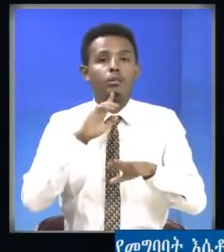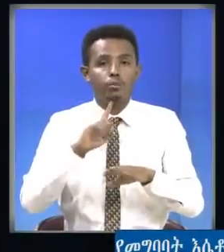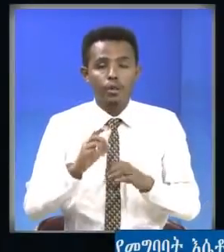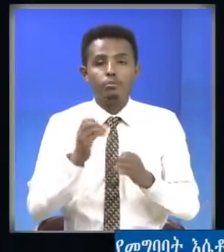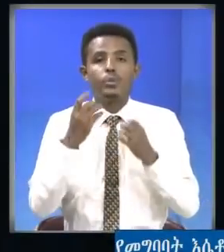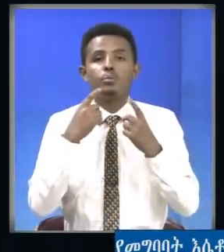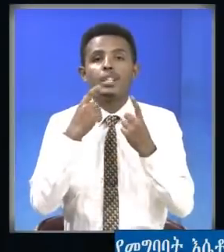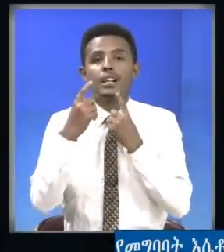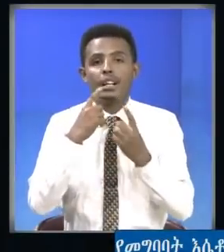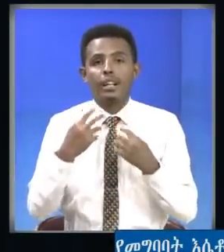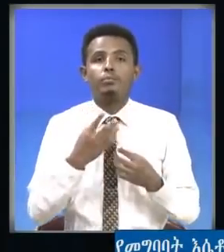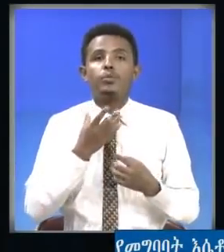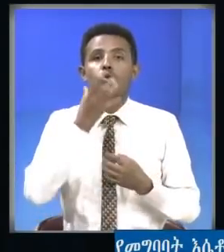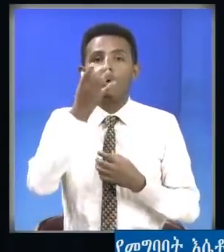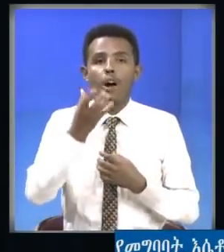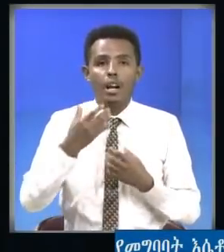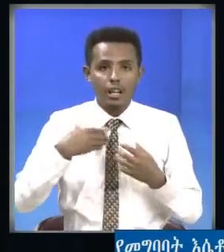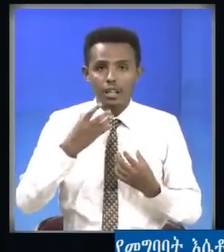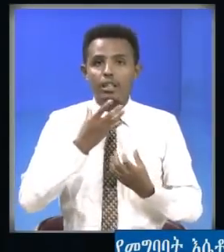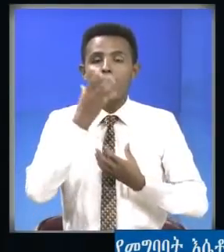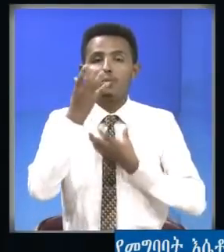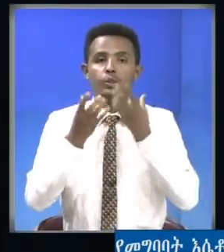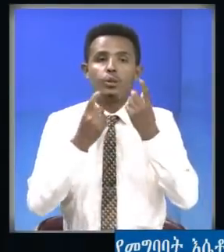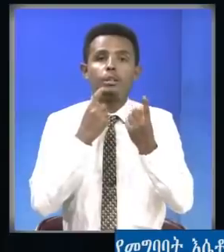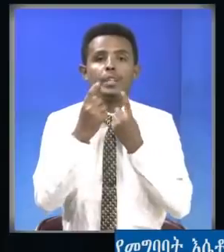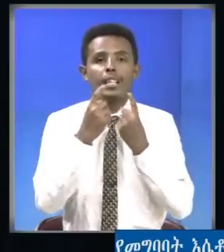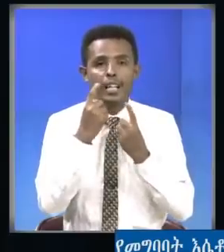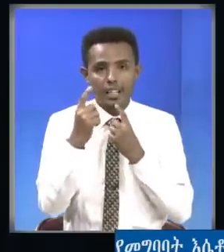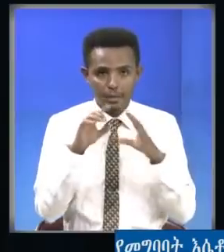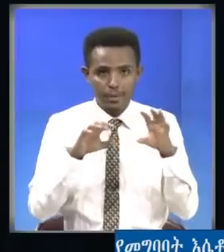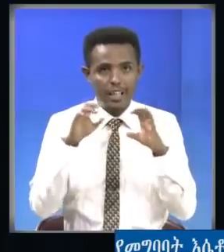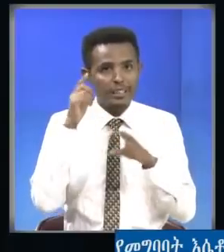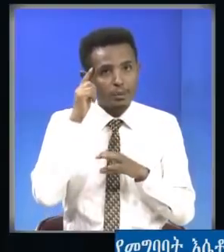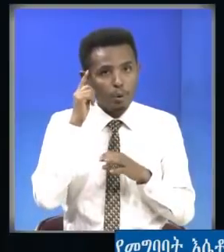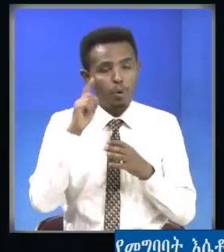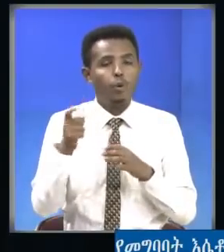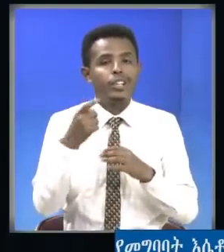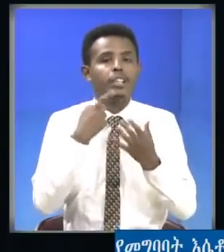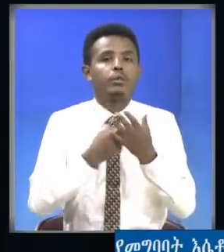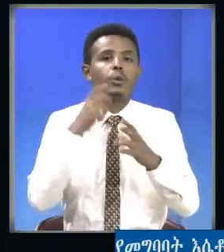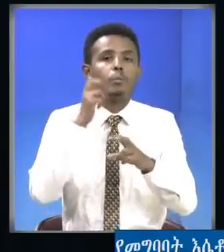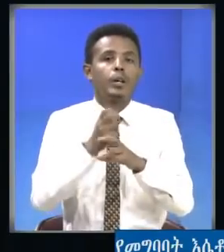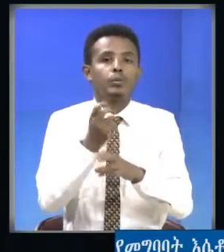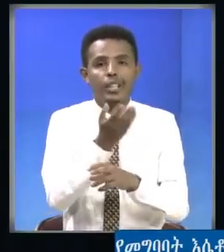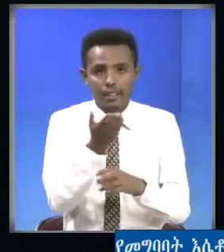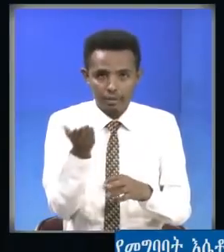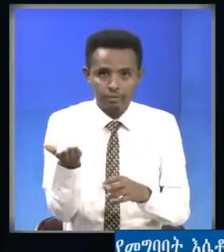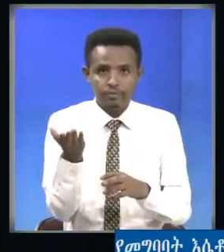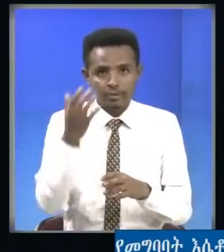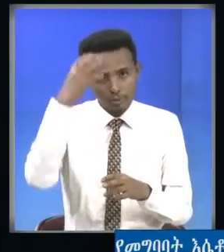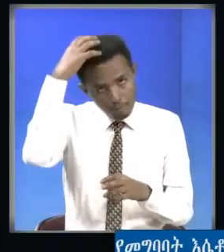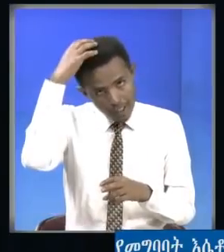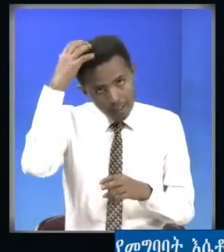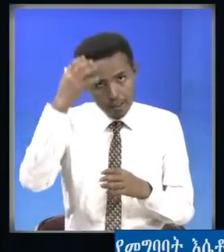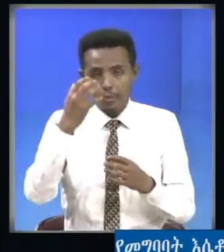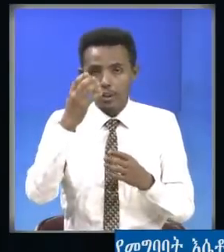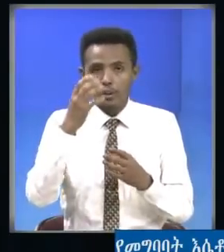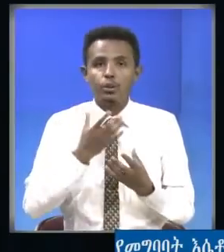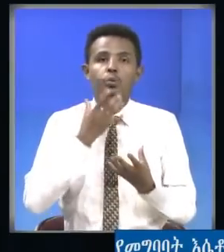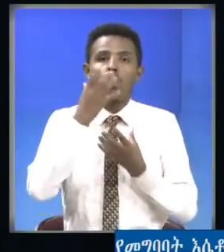አለ። እንግዲህ መጮህን እንደ መነጋገር የምናስበው ከሆነ እሱ ነው ከባዱ ነገር። መንግስትም ይጮሃል፣